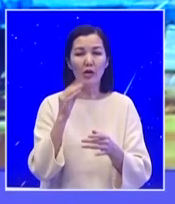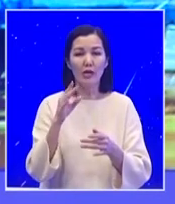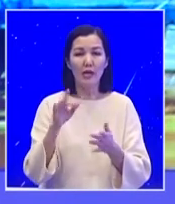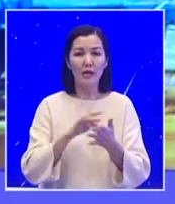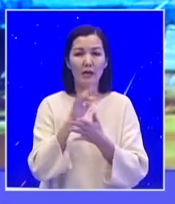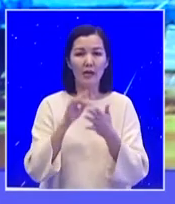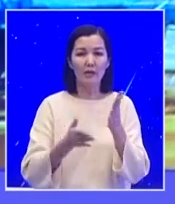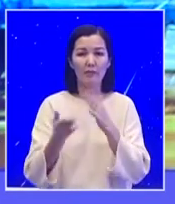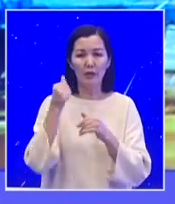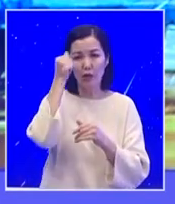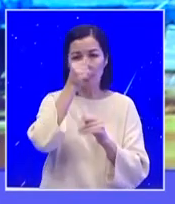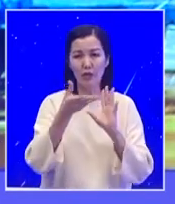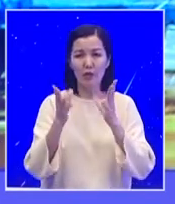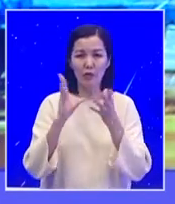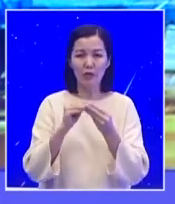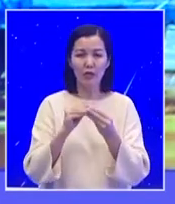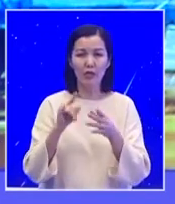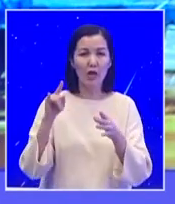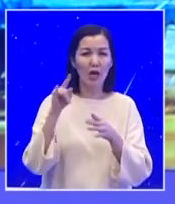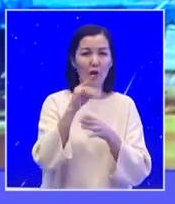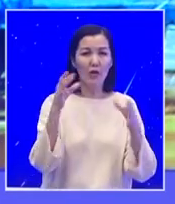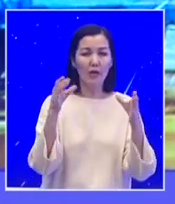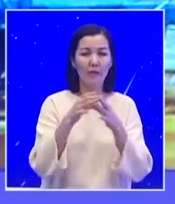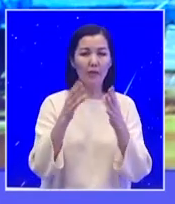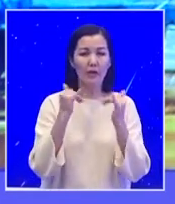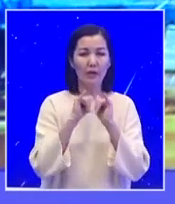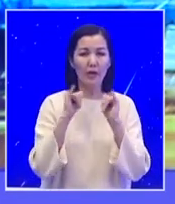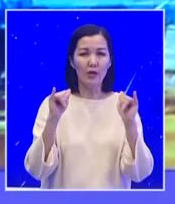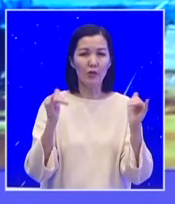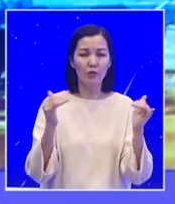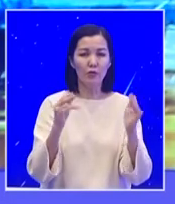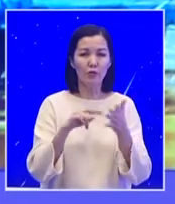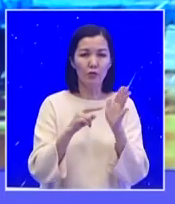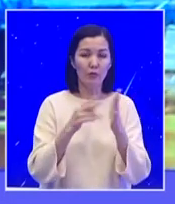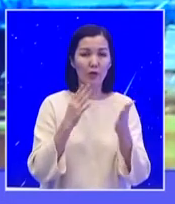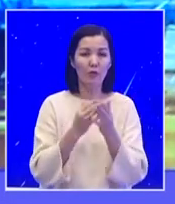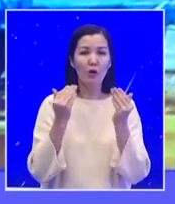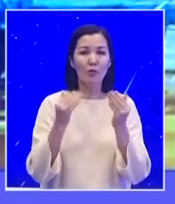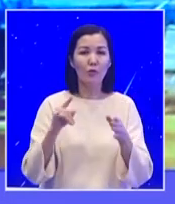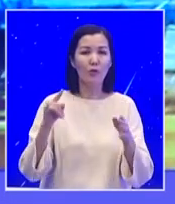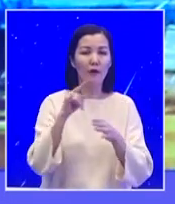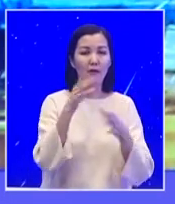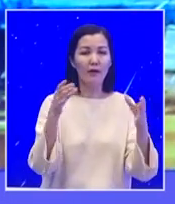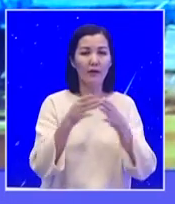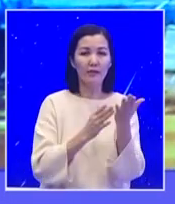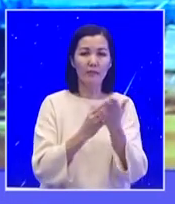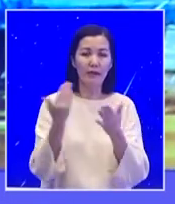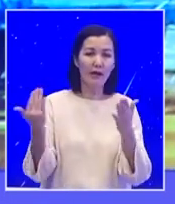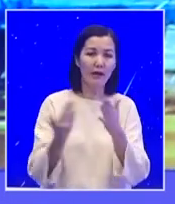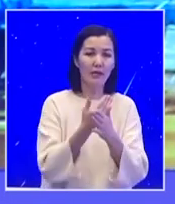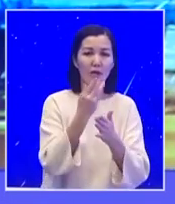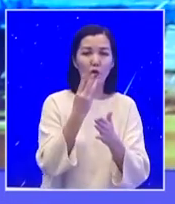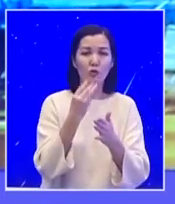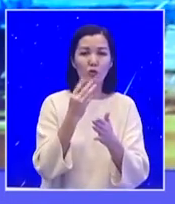жылғы рейстер көрсеткіші. Авиакомпаниясы биыл бұл көрсеткішті үдесінен арттыруды жоспарлап отыр. Бүгін авиакомпания қызметі қайтадан